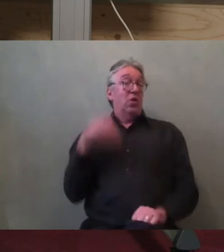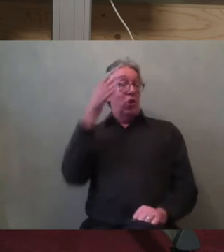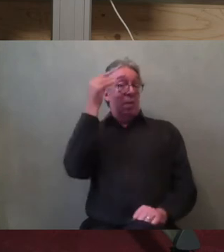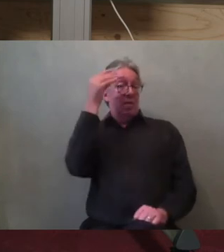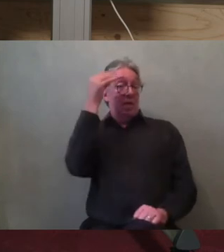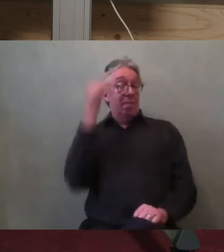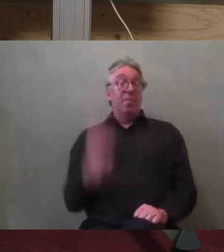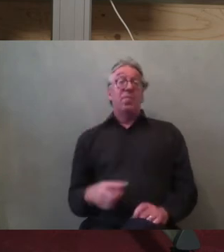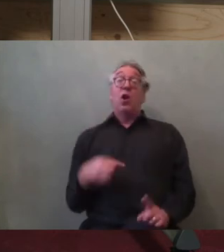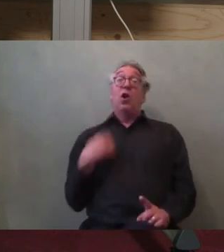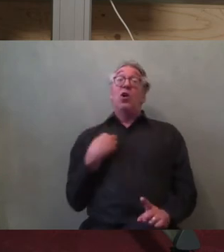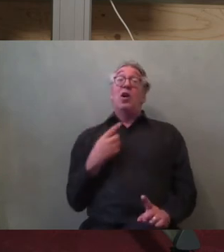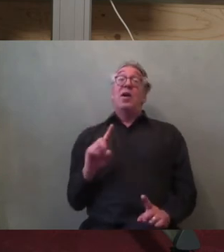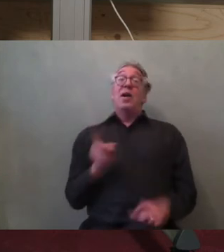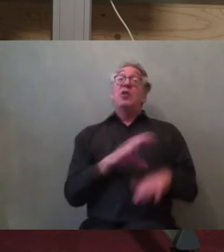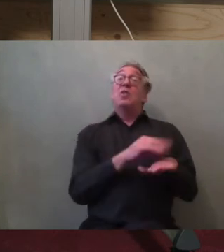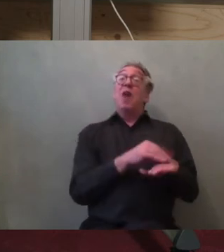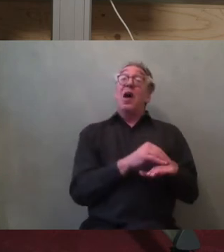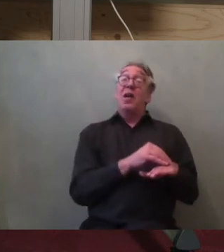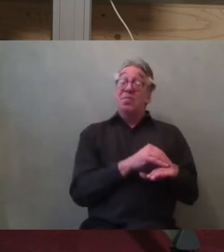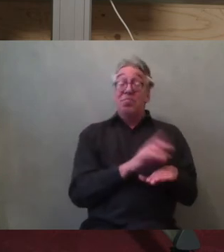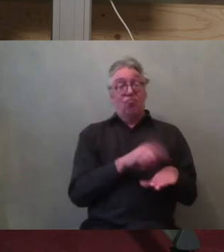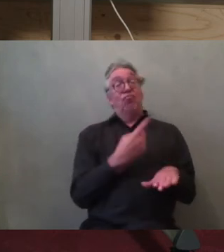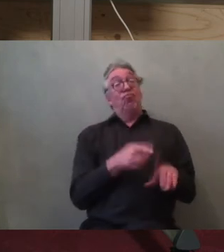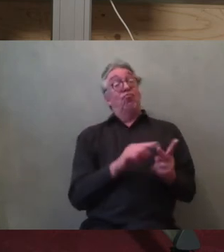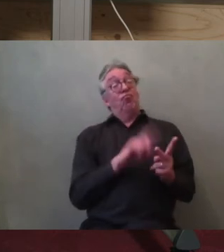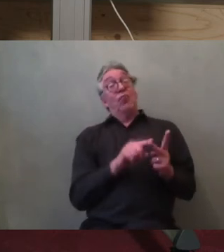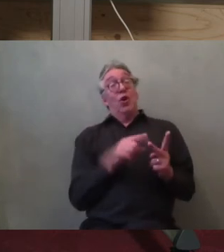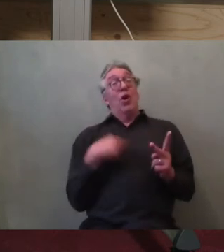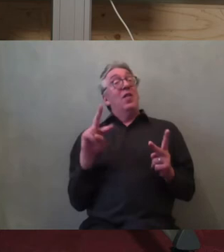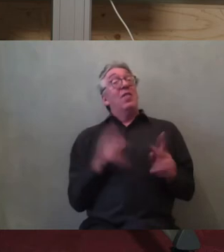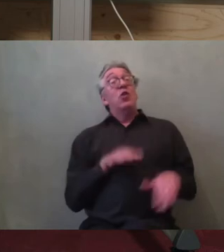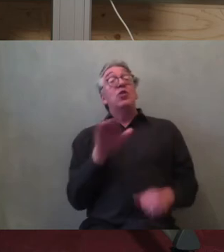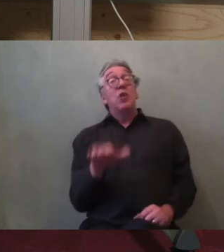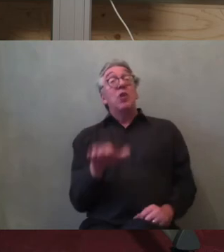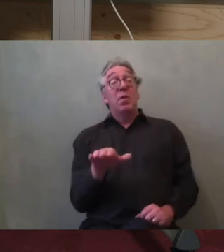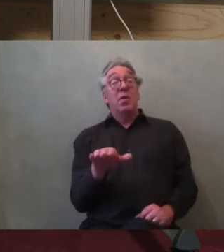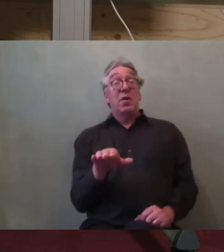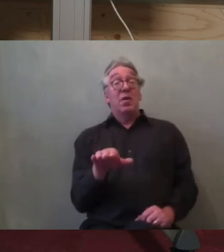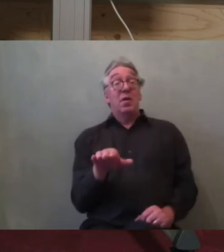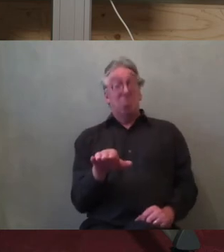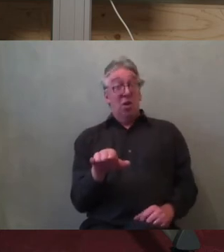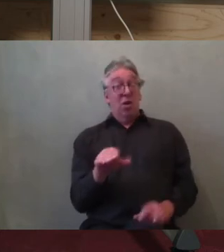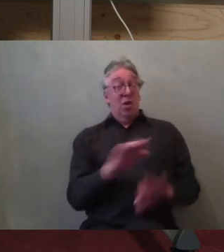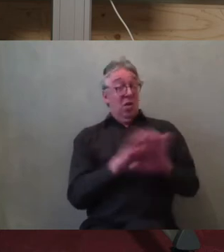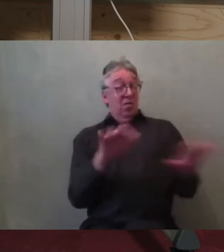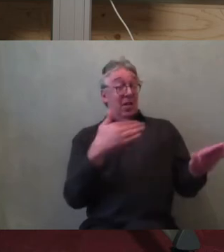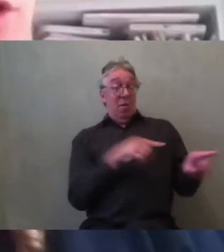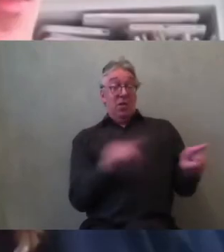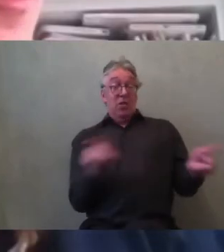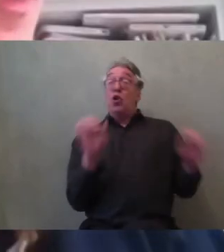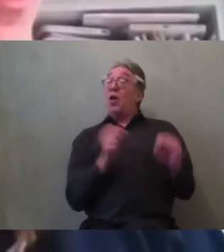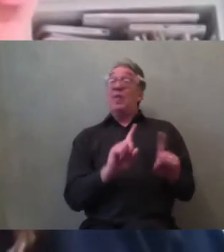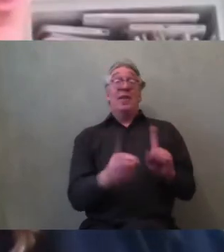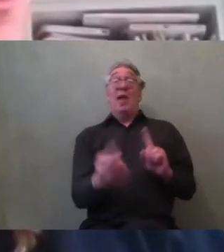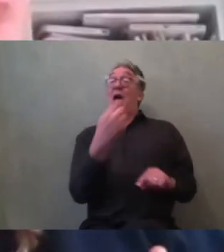van er zijn natuurlijk een hele groep mensen die om een heleboel redenen niet naar het museum kunnen komen. Vaak omdat